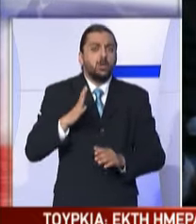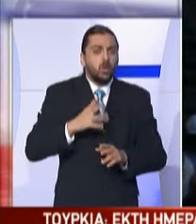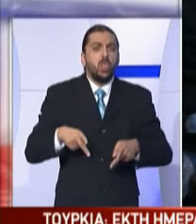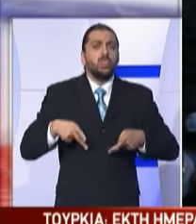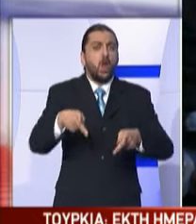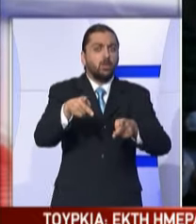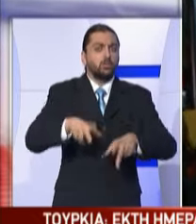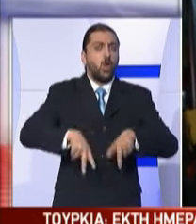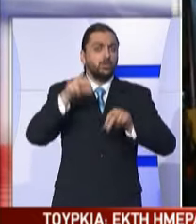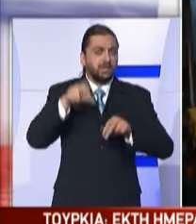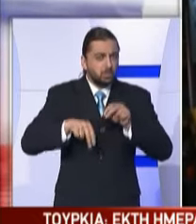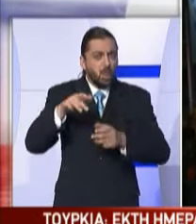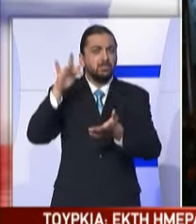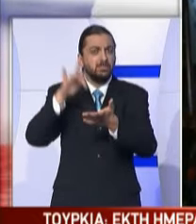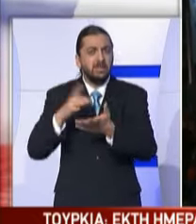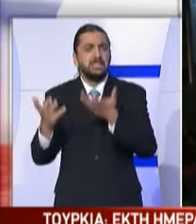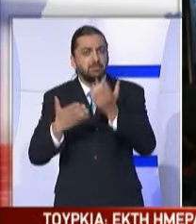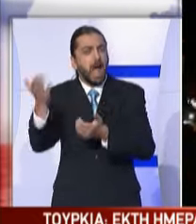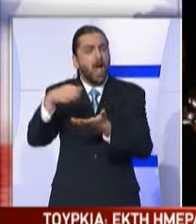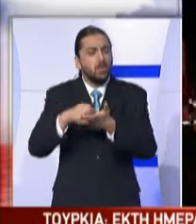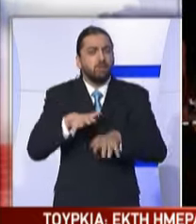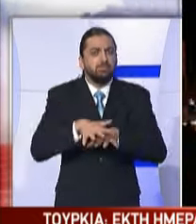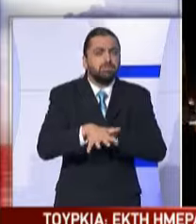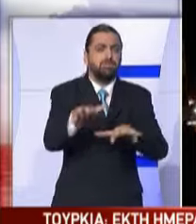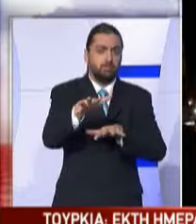δρόμους της Κωνσταντινούπολης, Άγκυρας, Σμύρνης και άλλων πόλεων.